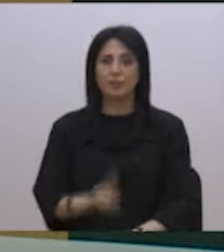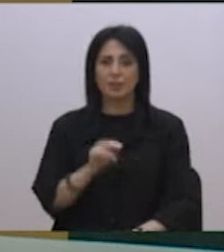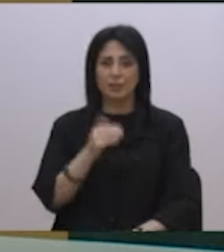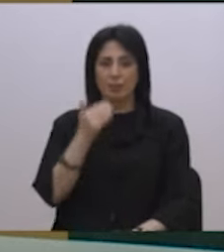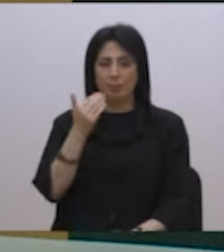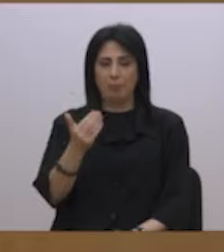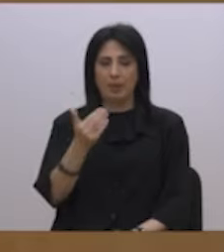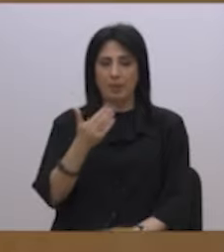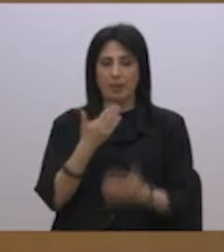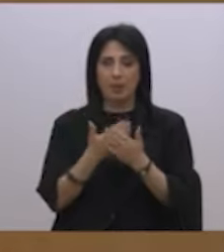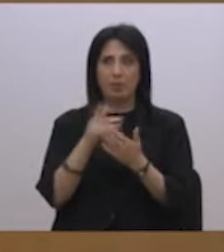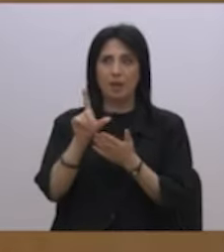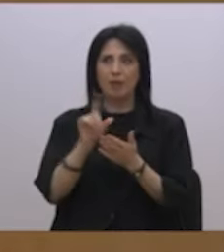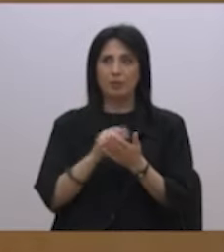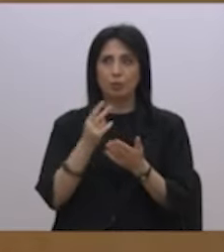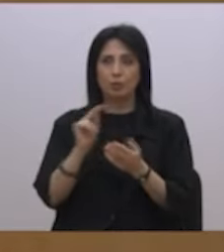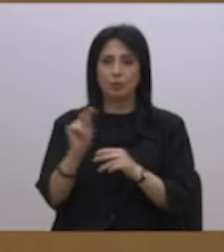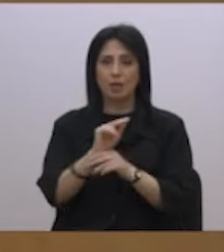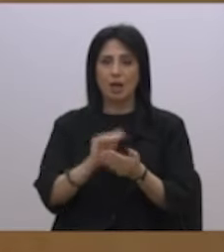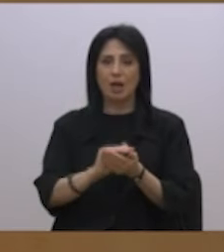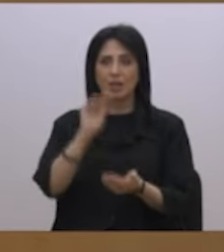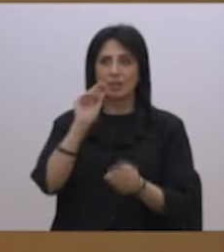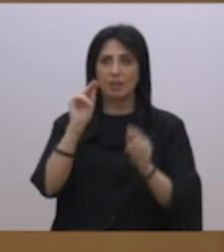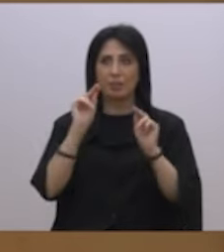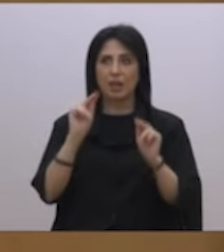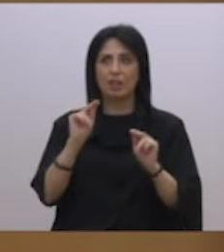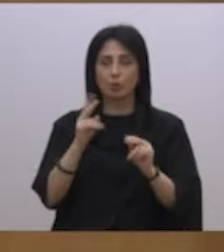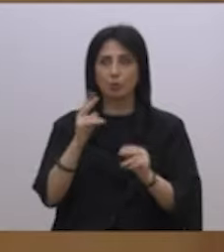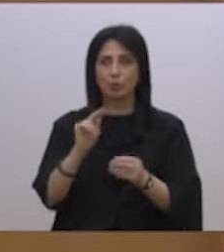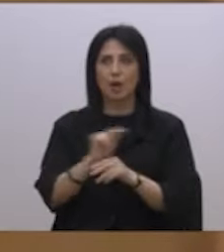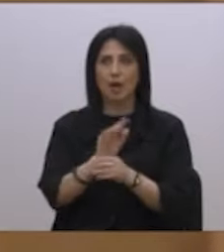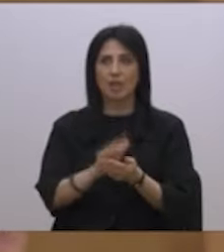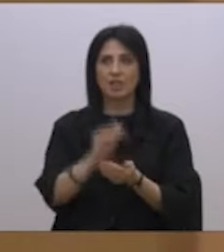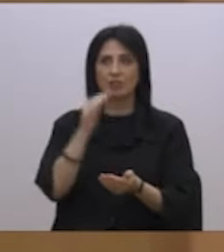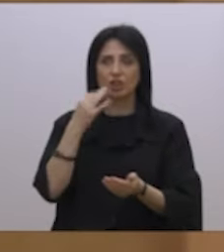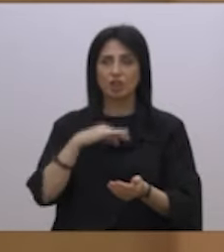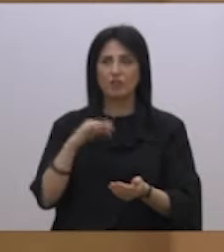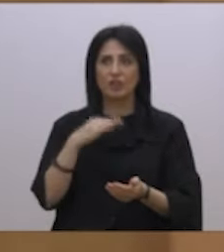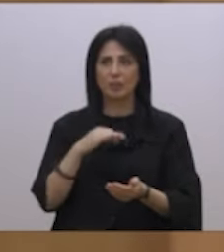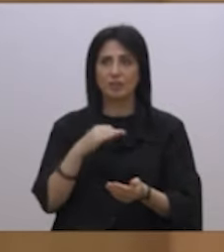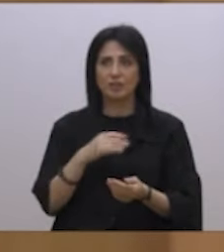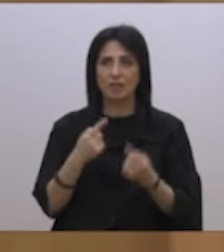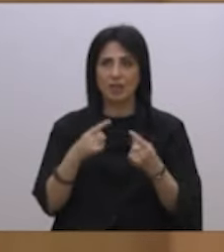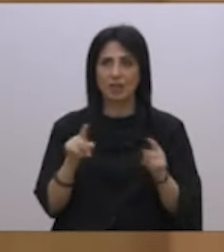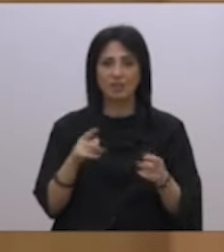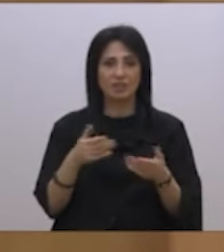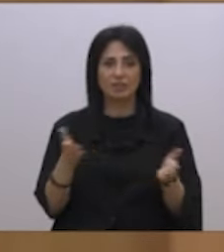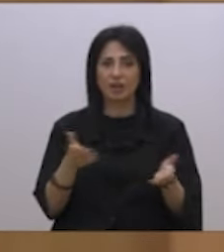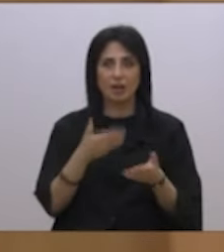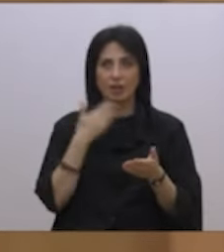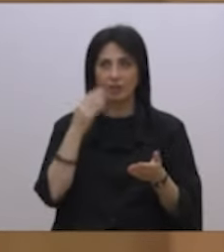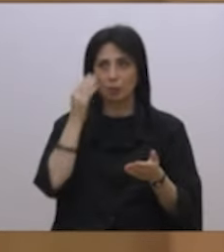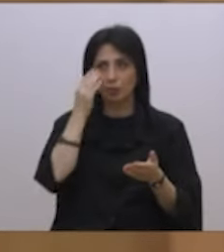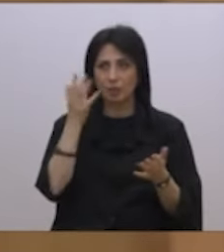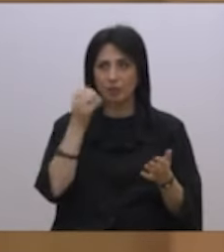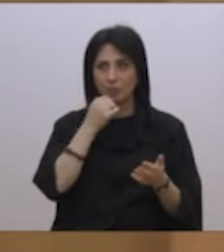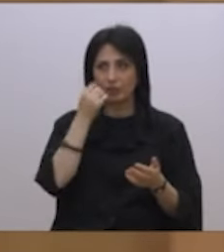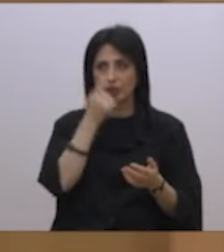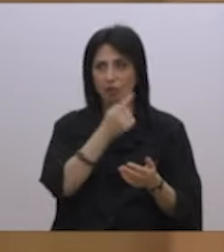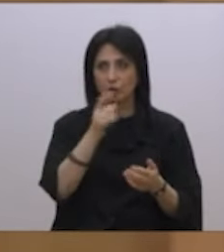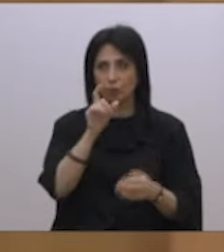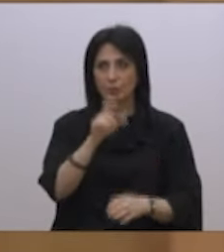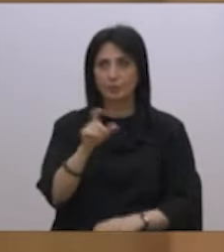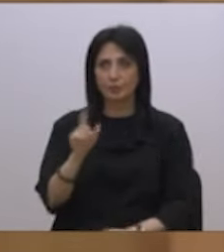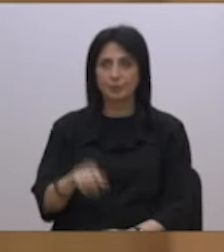მათ მაგალითებზე უნდა აღიზარდონ პატრიოტიზმზე, უნდა აღიზარდონ ჩვენი შვილები, ამას ალტერნატივა არ აქვს ამ მოსაზრებას და დიდი მადლობა თითოეულ